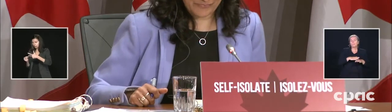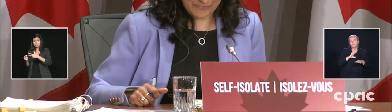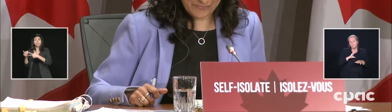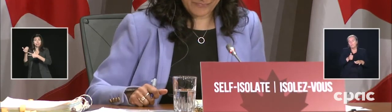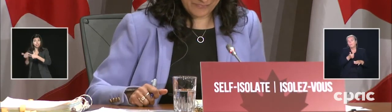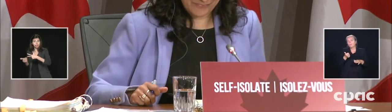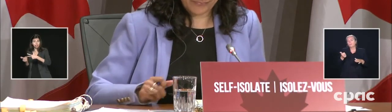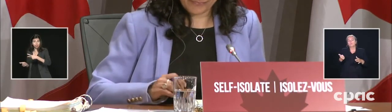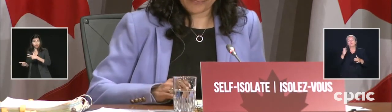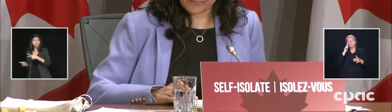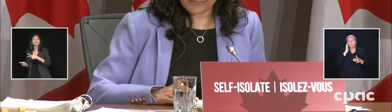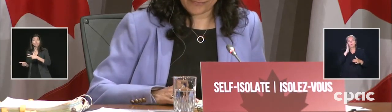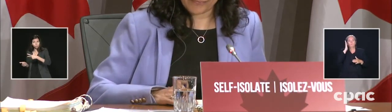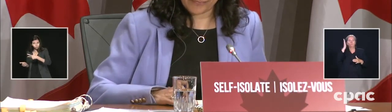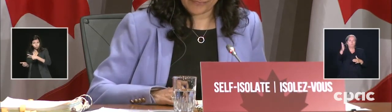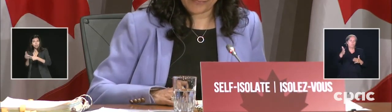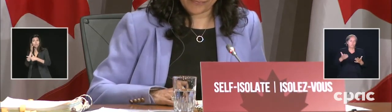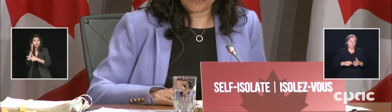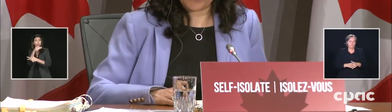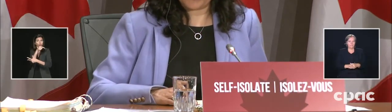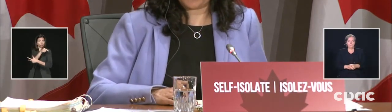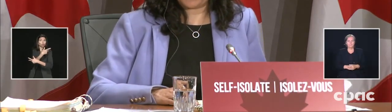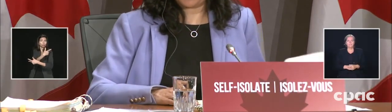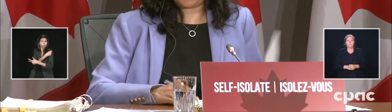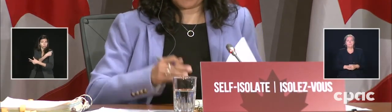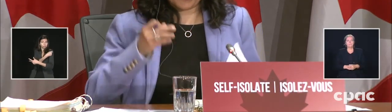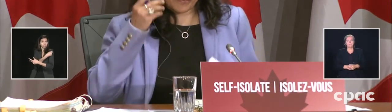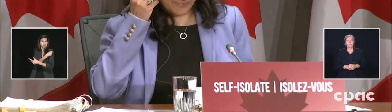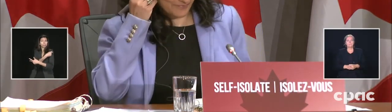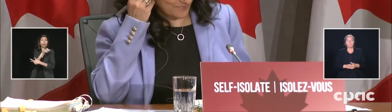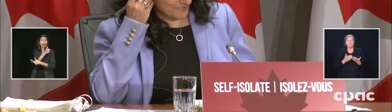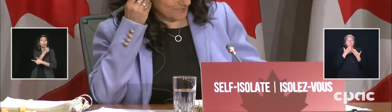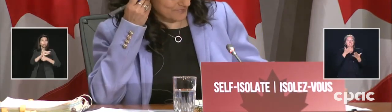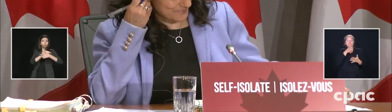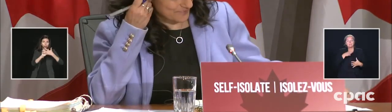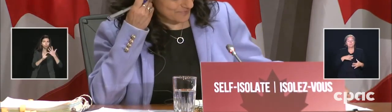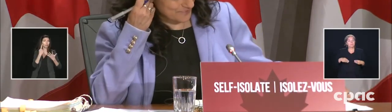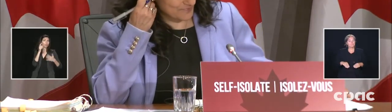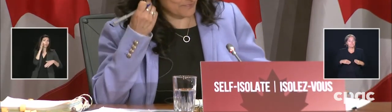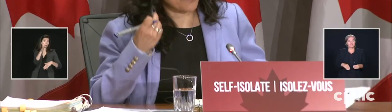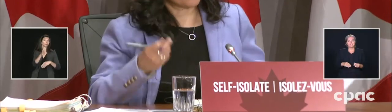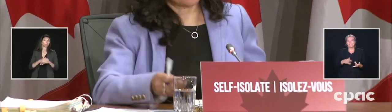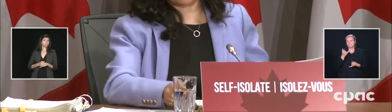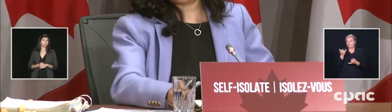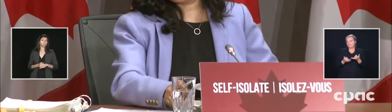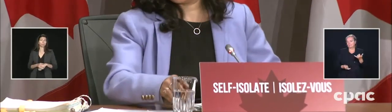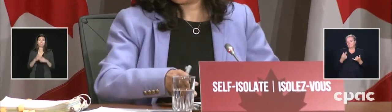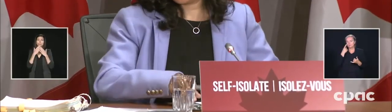Merci, Madame la Ministre. Ceci met fin à la conférence de presse. That's it for today. Thank you, everyone.